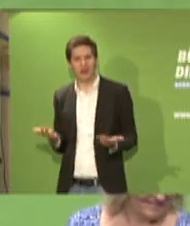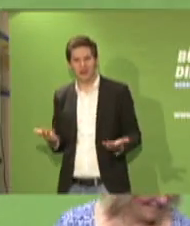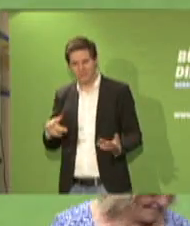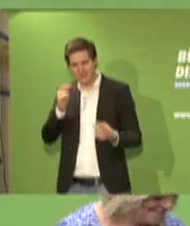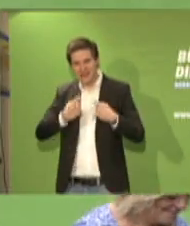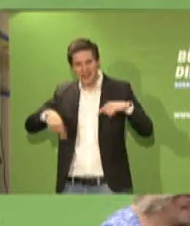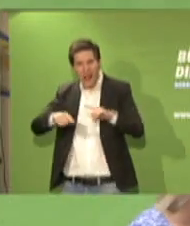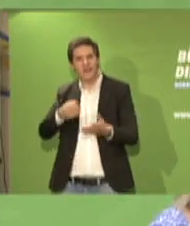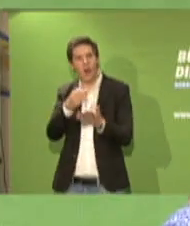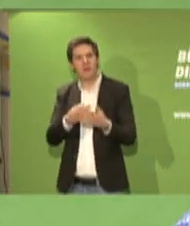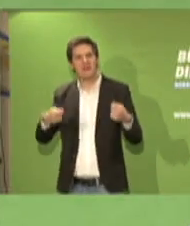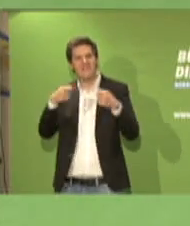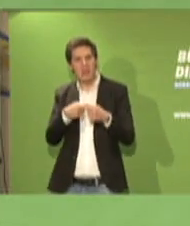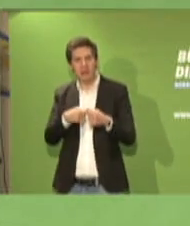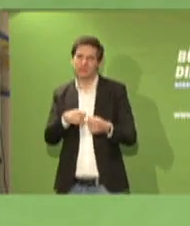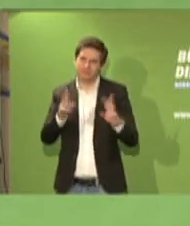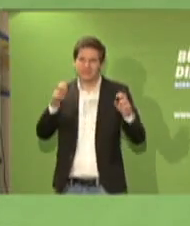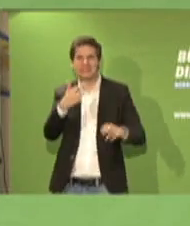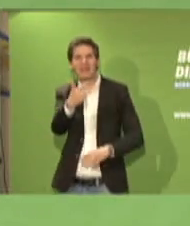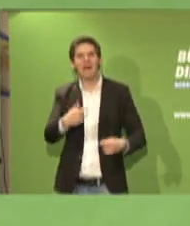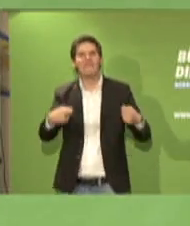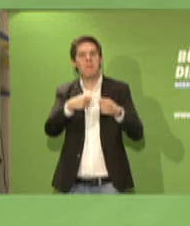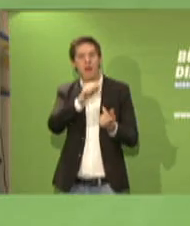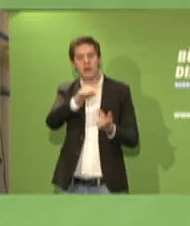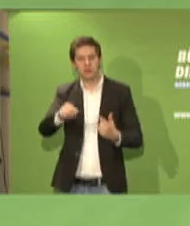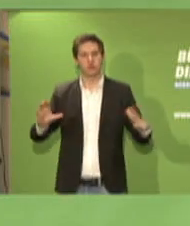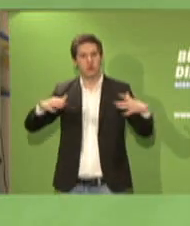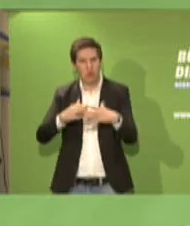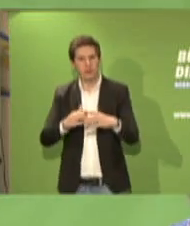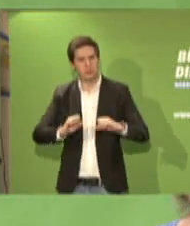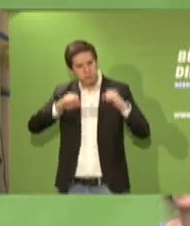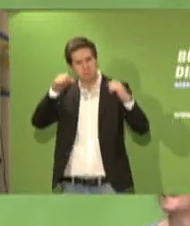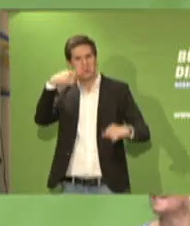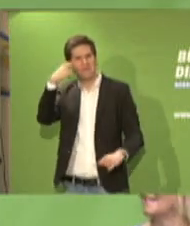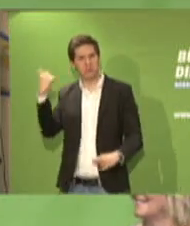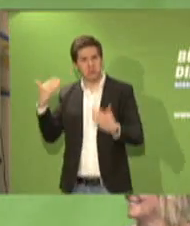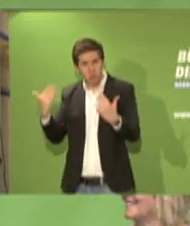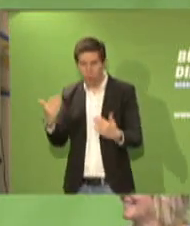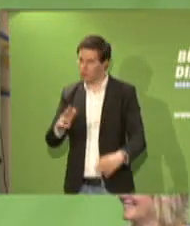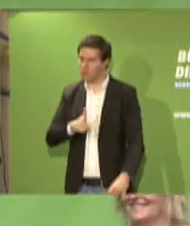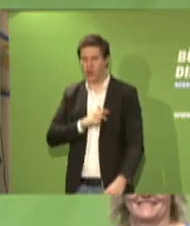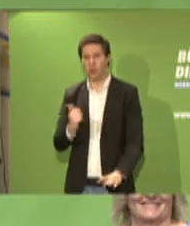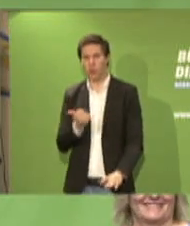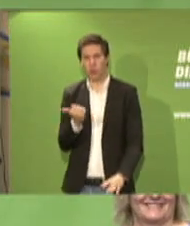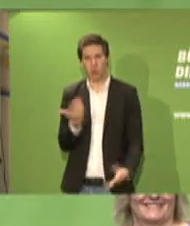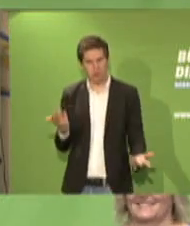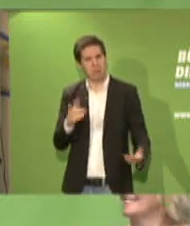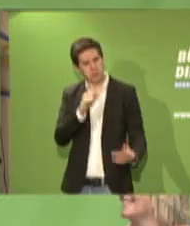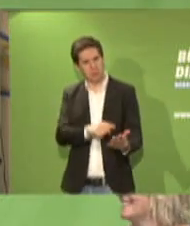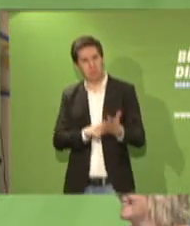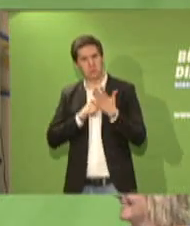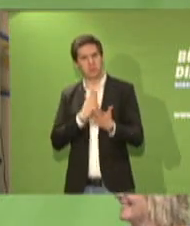dass ein Kreis oder beziehungsweise zwei Ortsverbände sich zusammentun und so ein Video drehen. Das ist einfach ein Hammer, finde ich. Einfach, das zeigt, dass es einfach